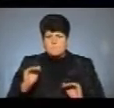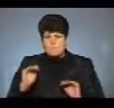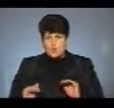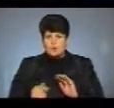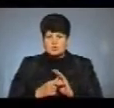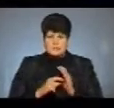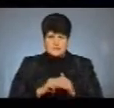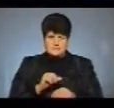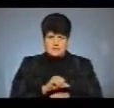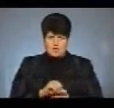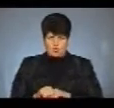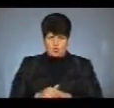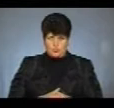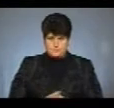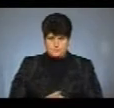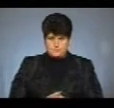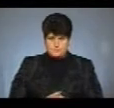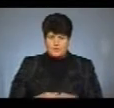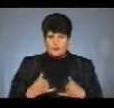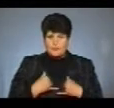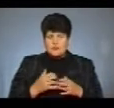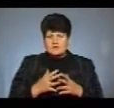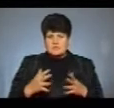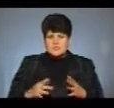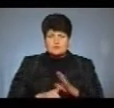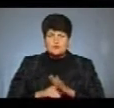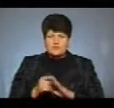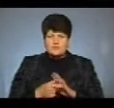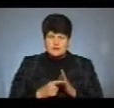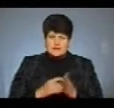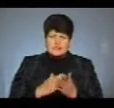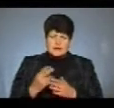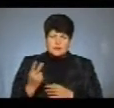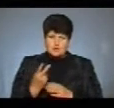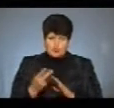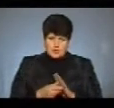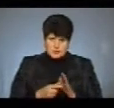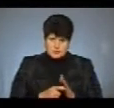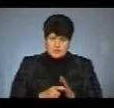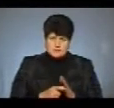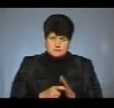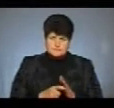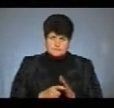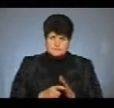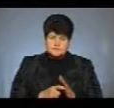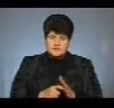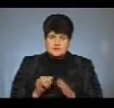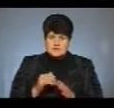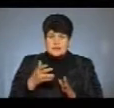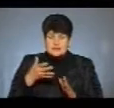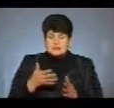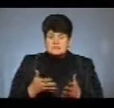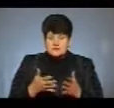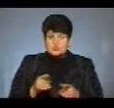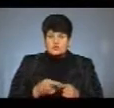класів за кордоном. У мене переважно початкові класи, зокрема, є другий клас НУШ. І видно, що ці діти